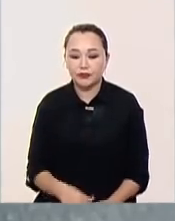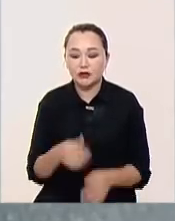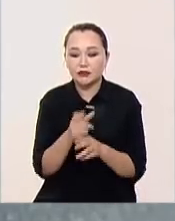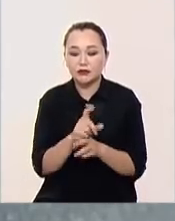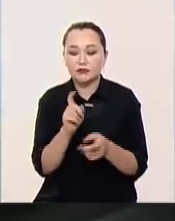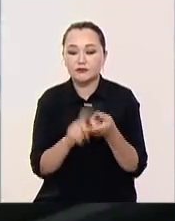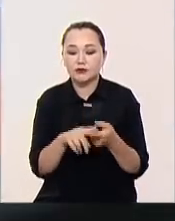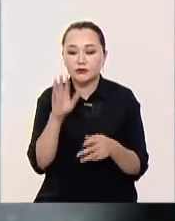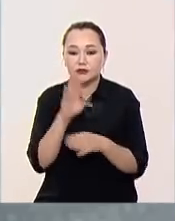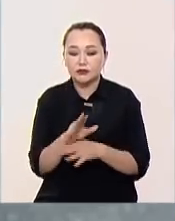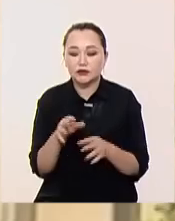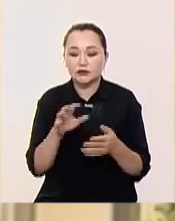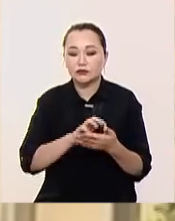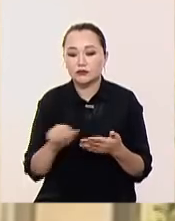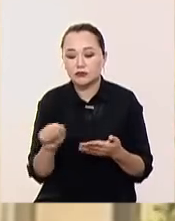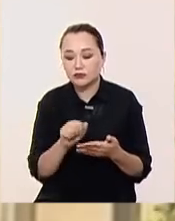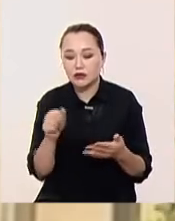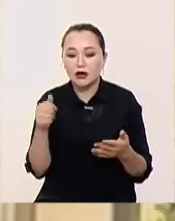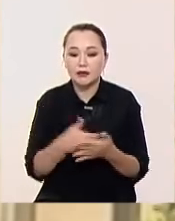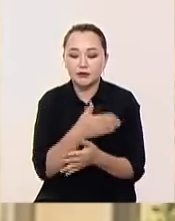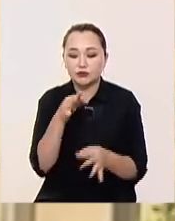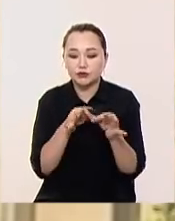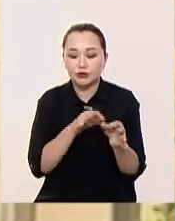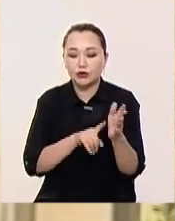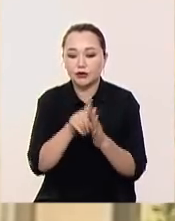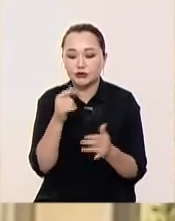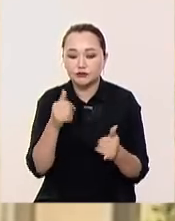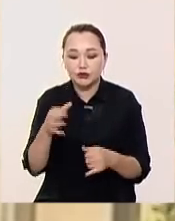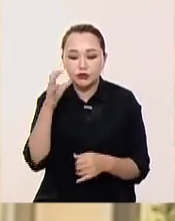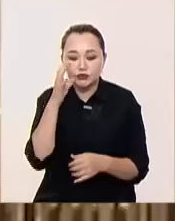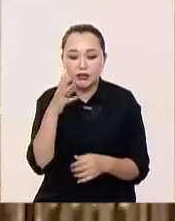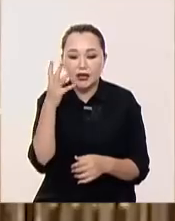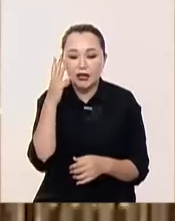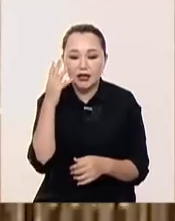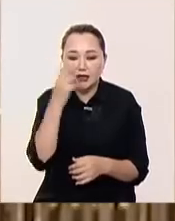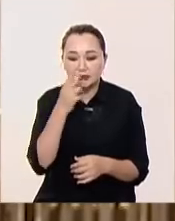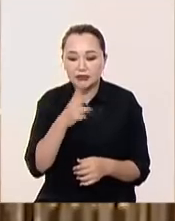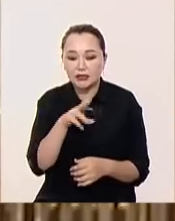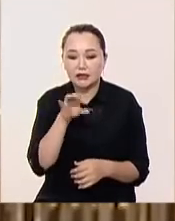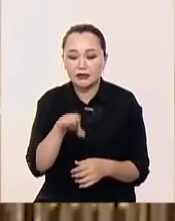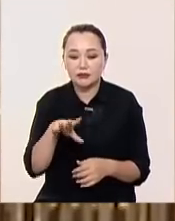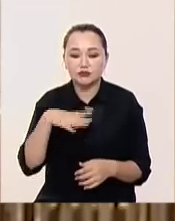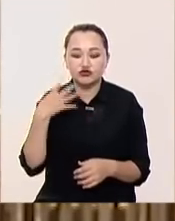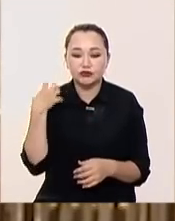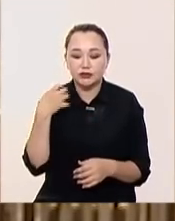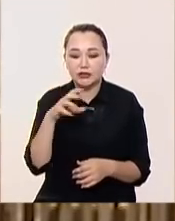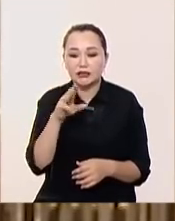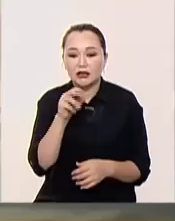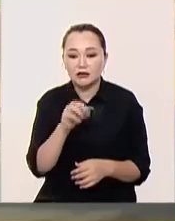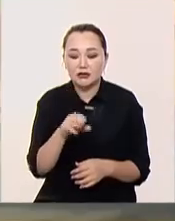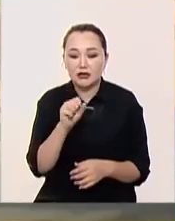Оларға қатысты үкім күшін жойып, қазір қайтадан сот процесі басталған. Бүгінгі тыңдауымда Астана ЛРТ компаниясының бұрынғы басшысы Талғат Арданның